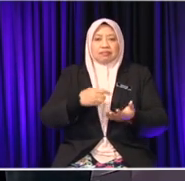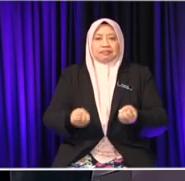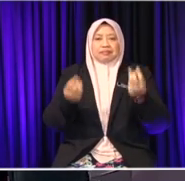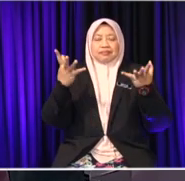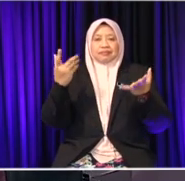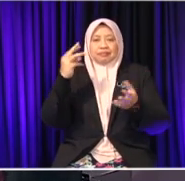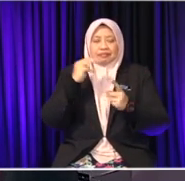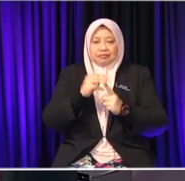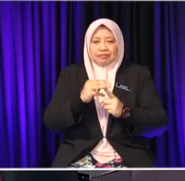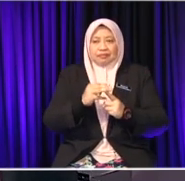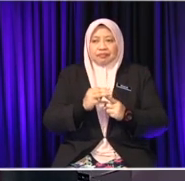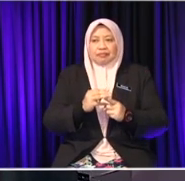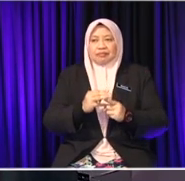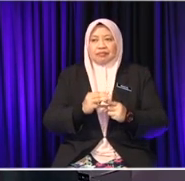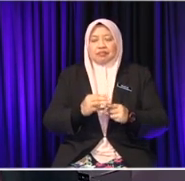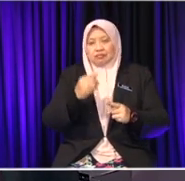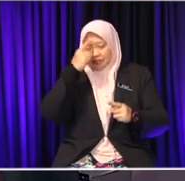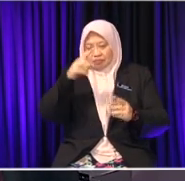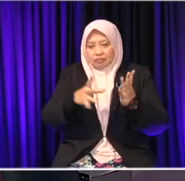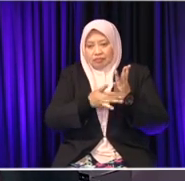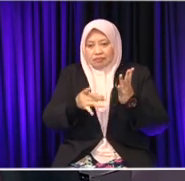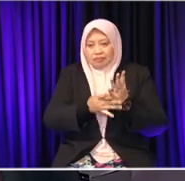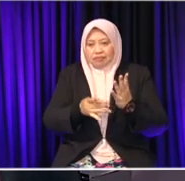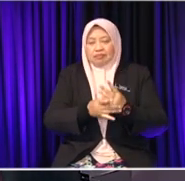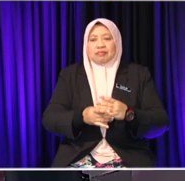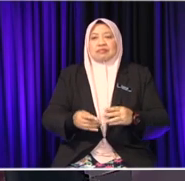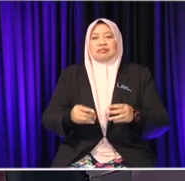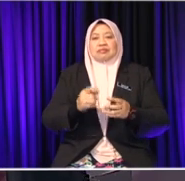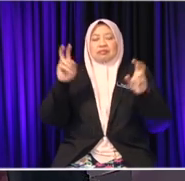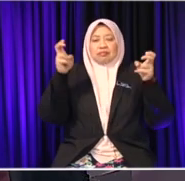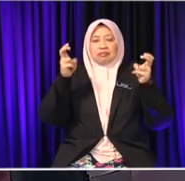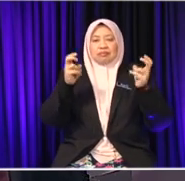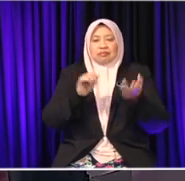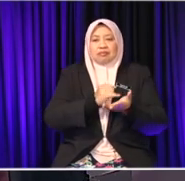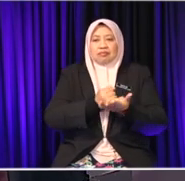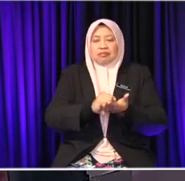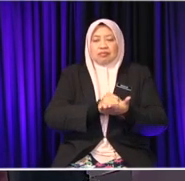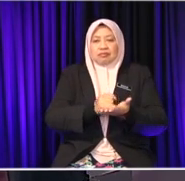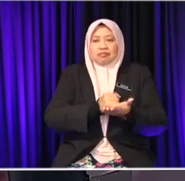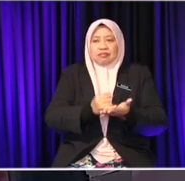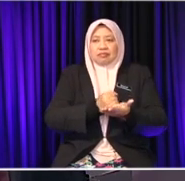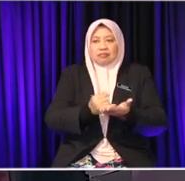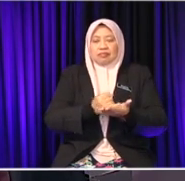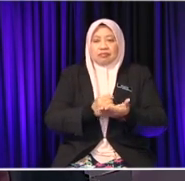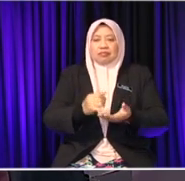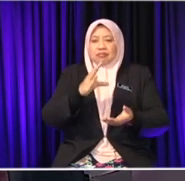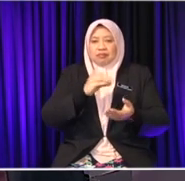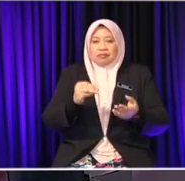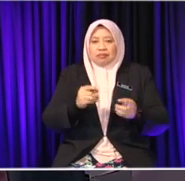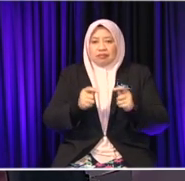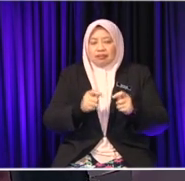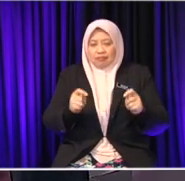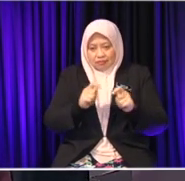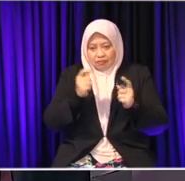yang pertama untuk memahamikan topi insuran ini pertama sekali adalah kita kasih tahu tentang-tema utama dalam topik ini